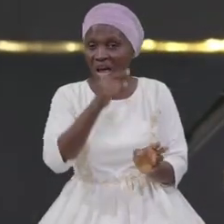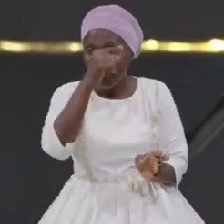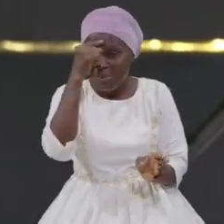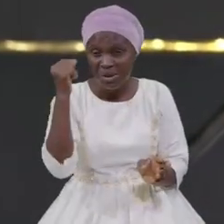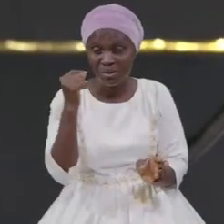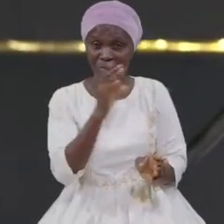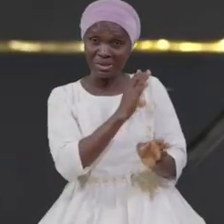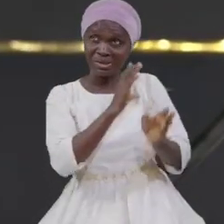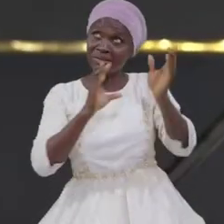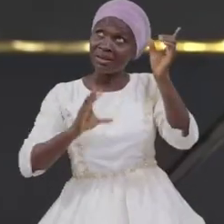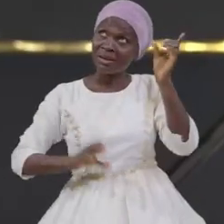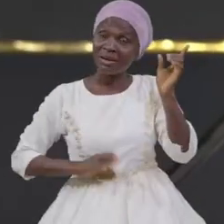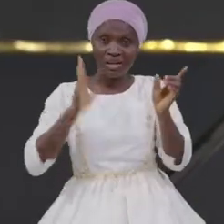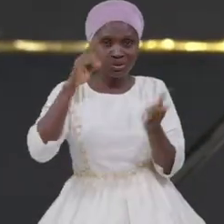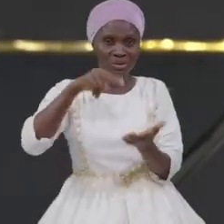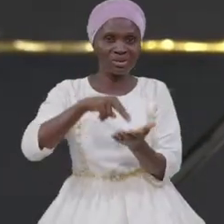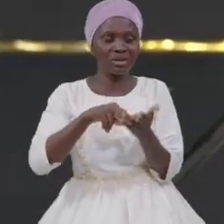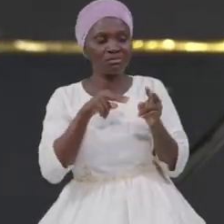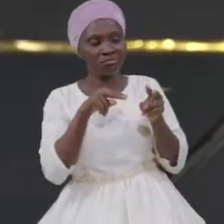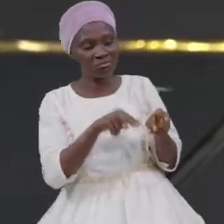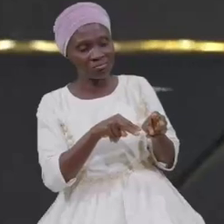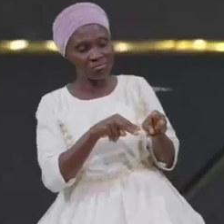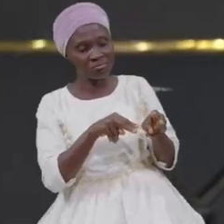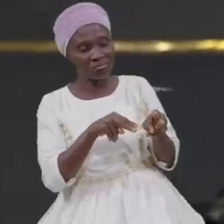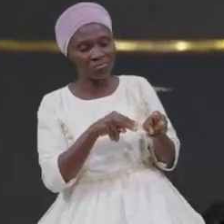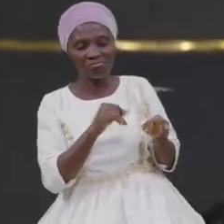et se met de côté.